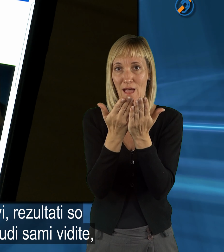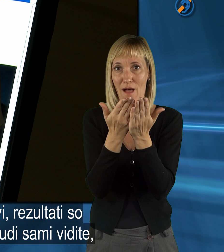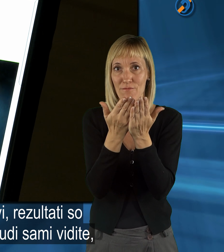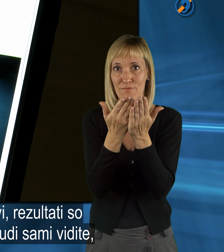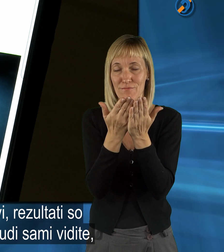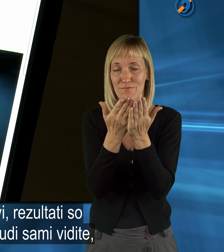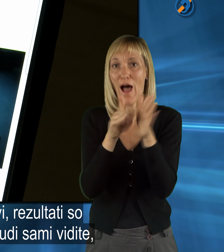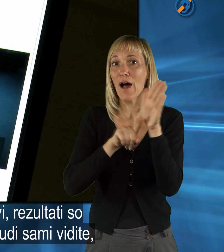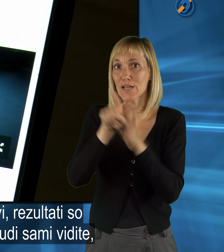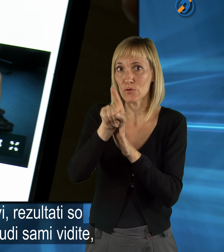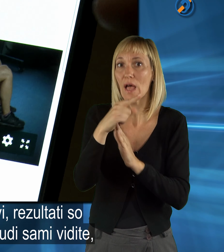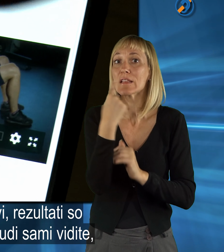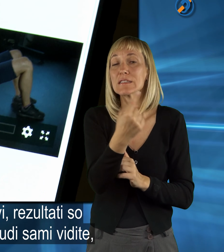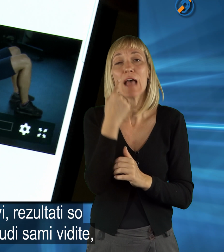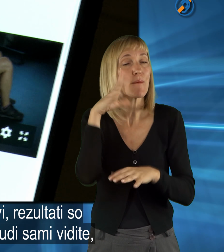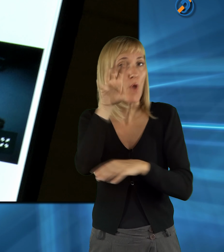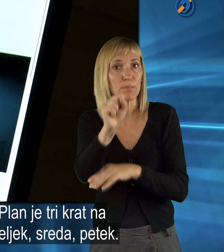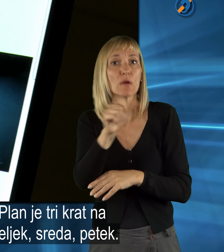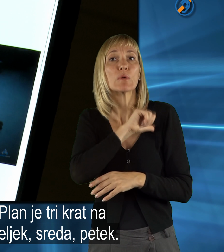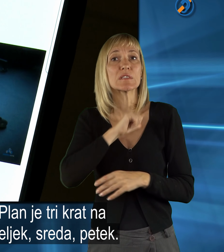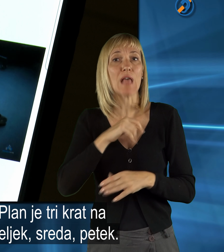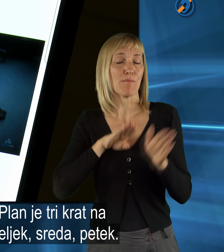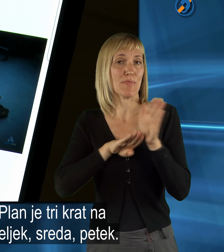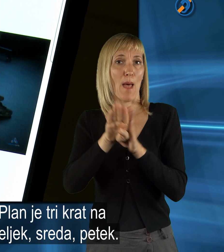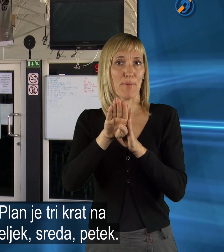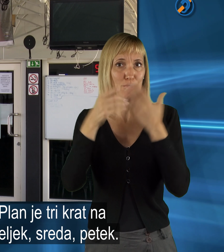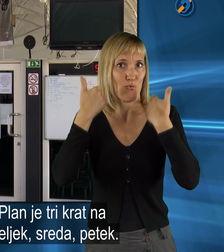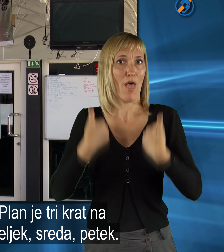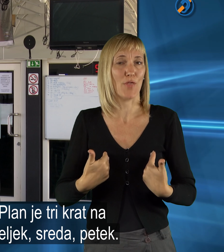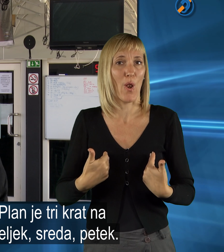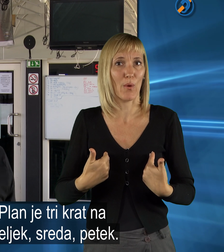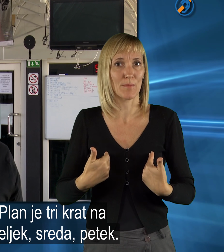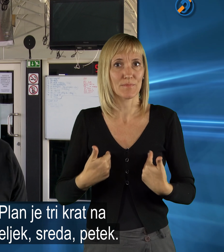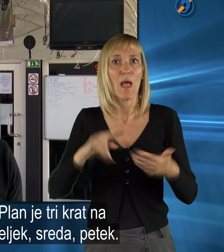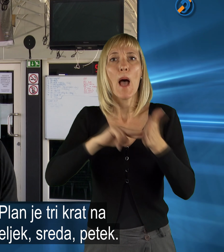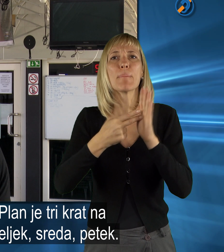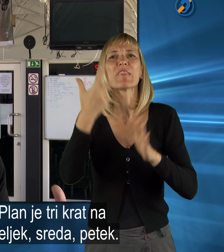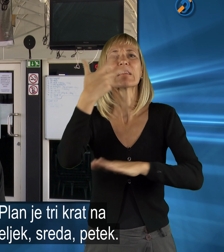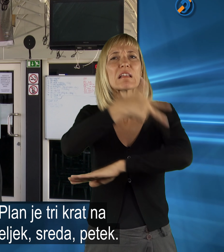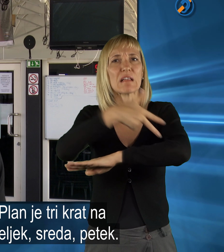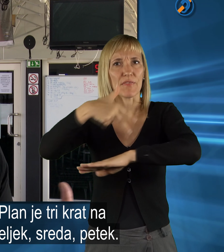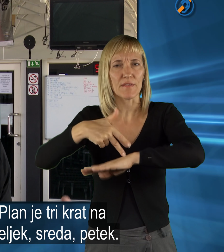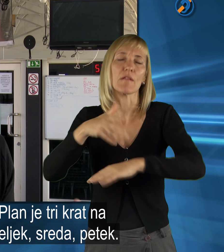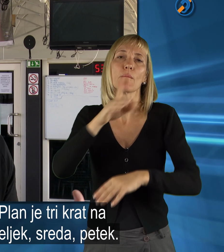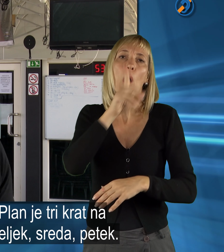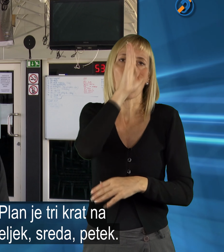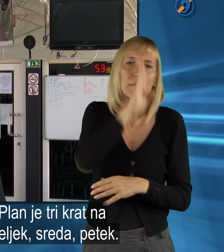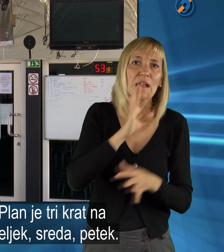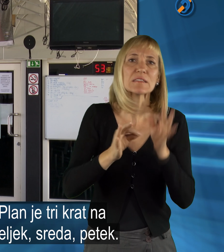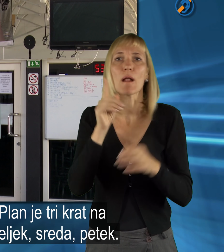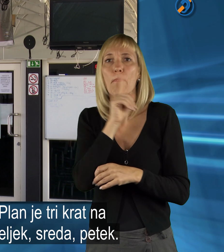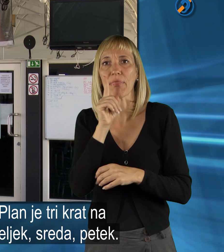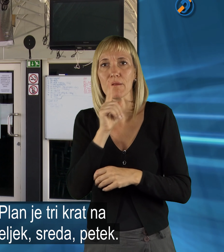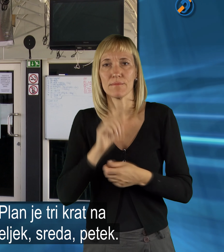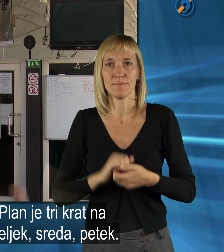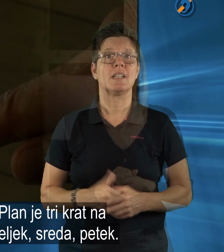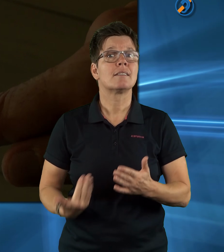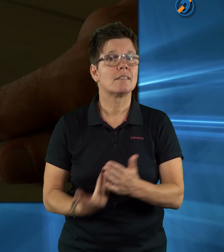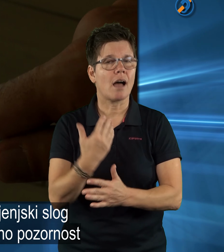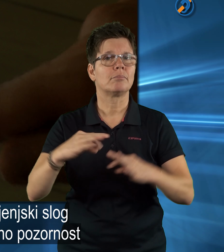merljivi in s tem v bistvu tudi sami vidite, kako napredujete. Plan je pač trikrat na den, rečemo, na vem, pondeljik sreda petek.